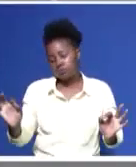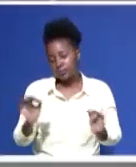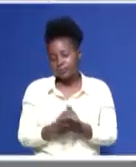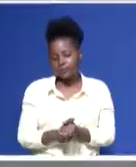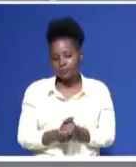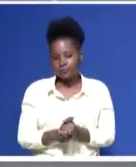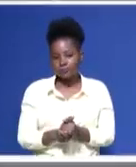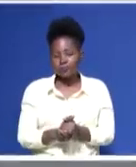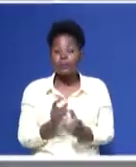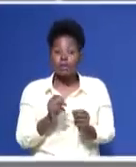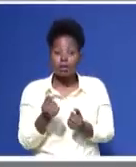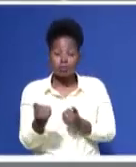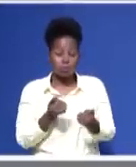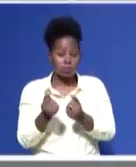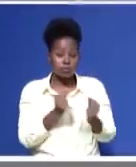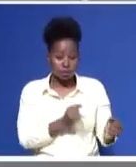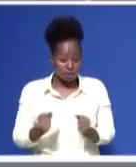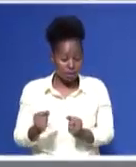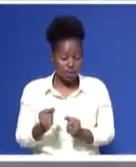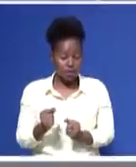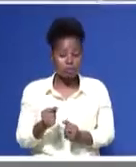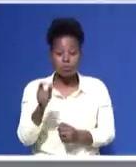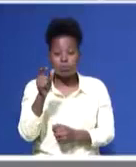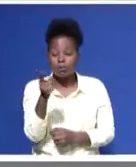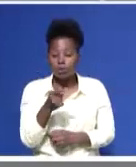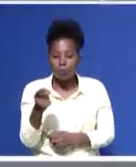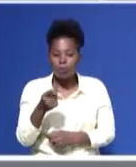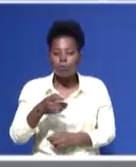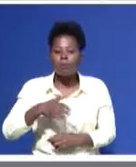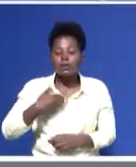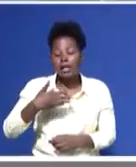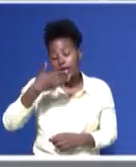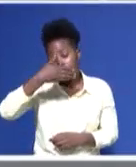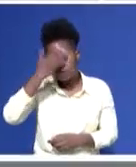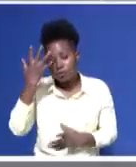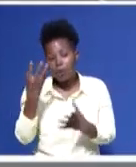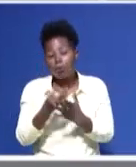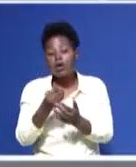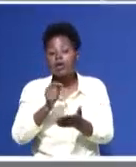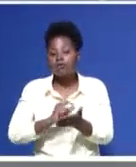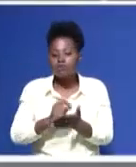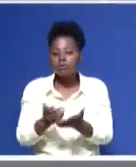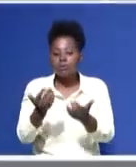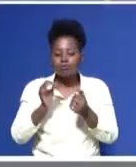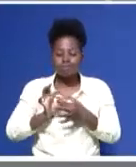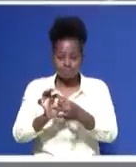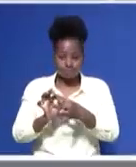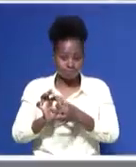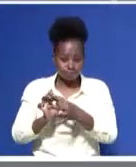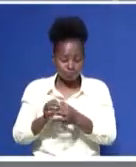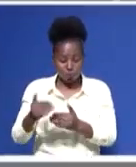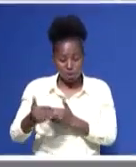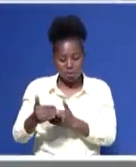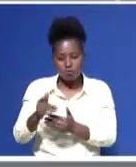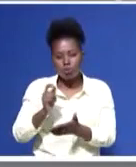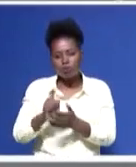pia mkurugenzi mtendaji wa bodi ya mikopo amewataka sasa vyuo pamoja na wanafunzi kushirikiana kwa karibu na wanafunzi